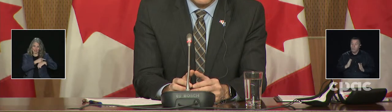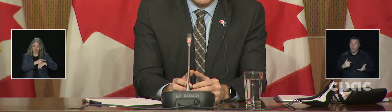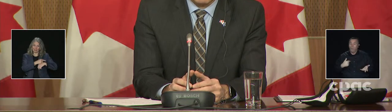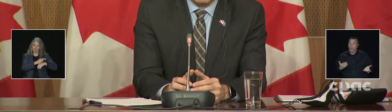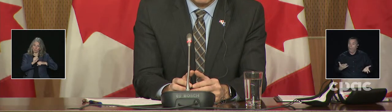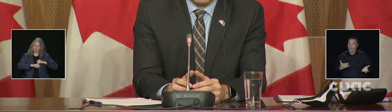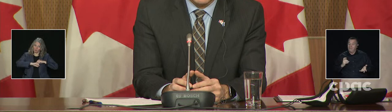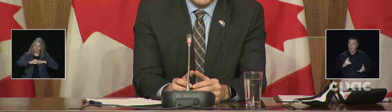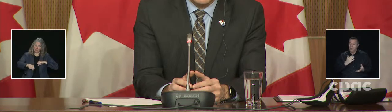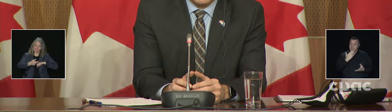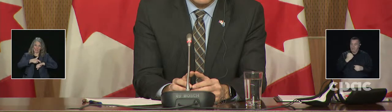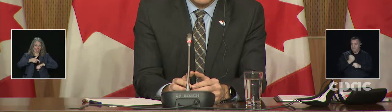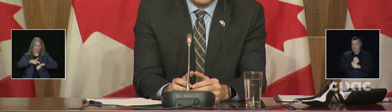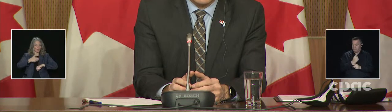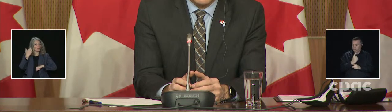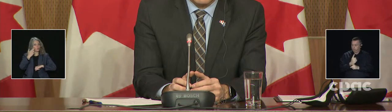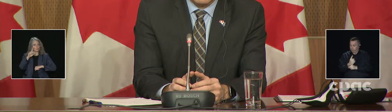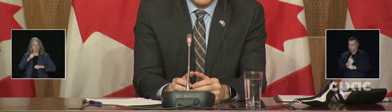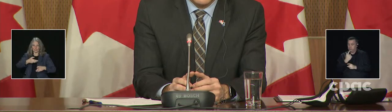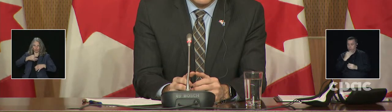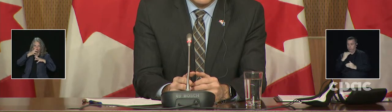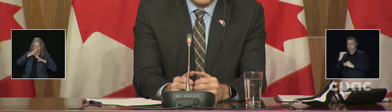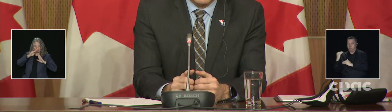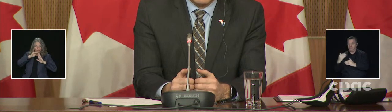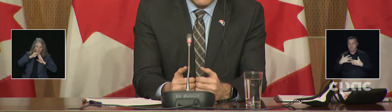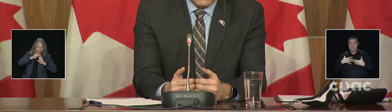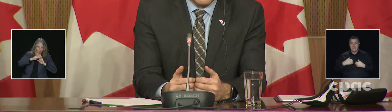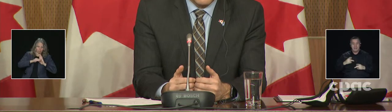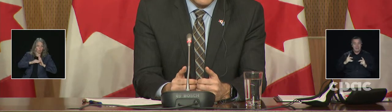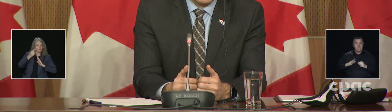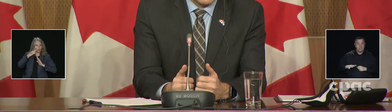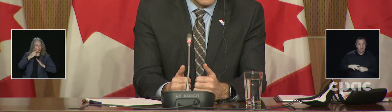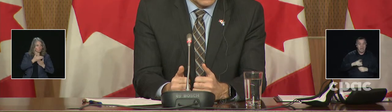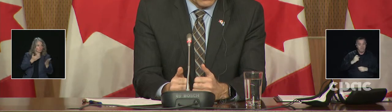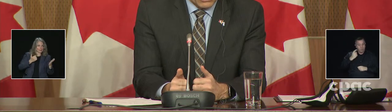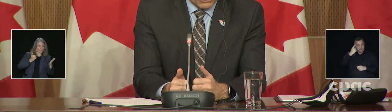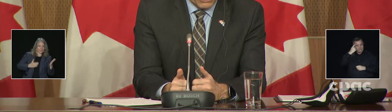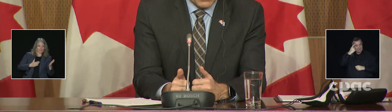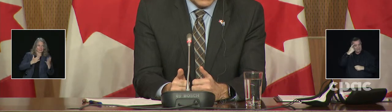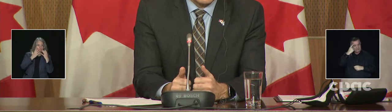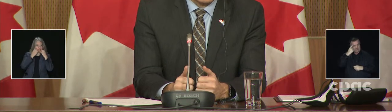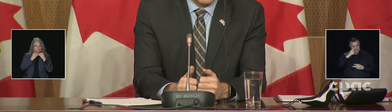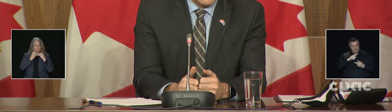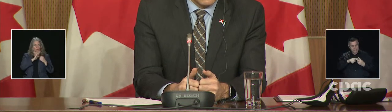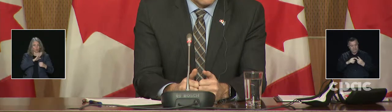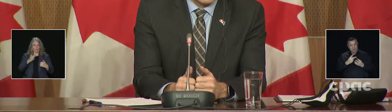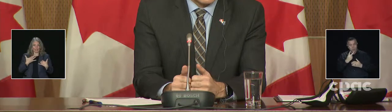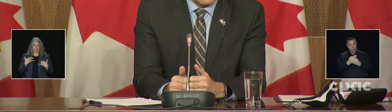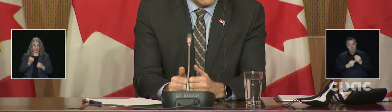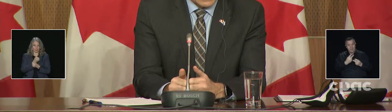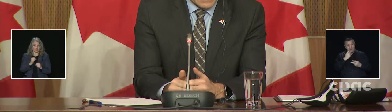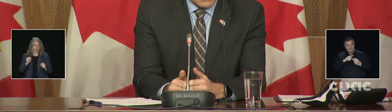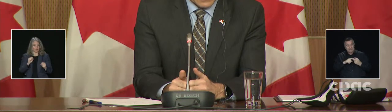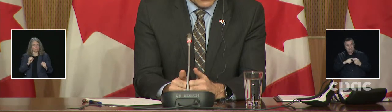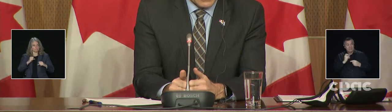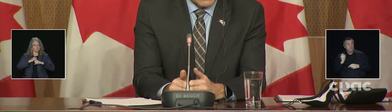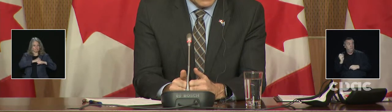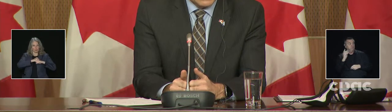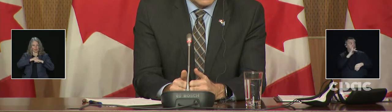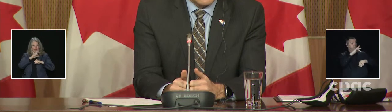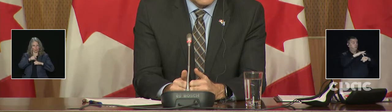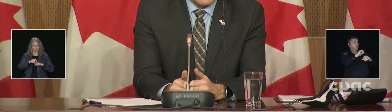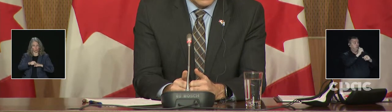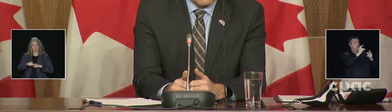choses correctement pour protéger la santé des gens. Donc, se soucier de ce double risque, celui d'aller à